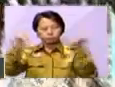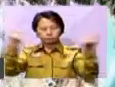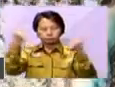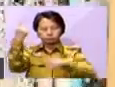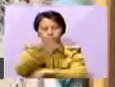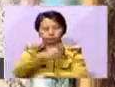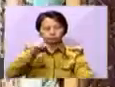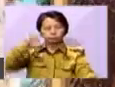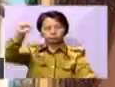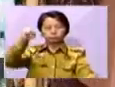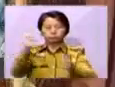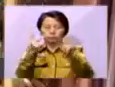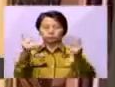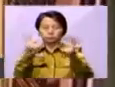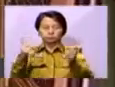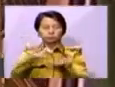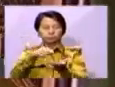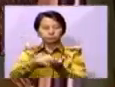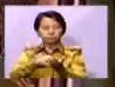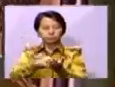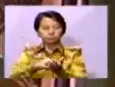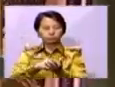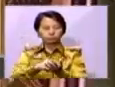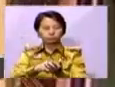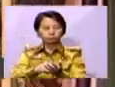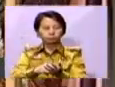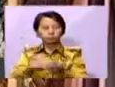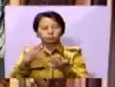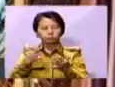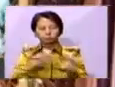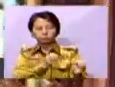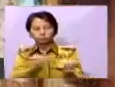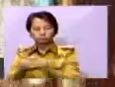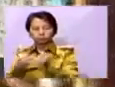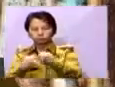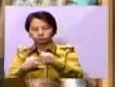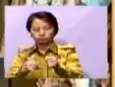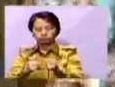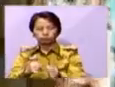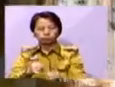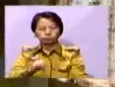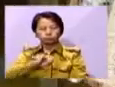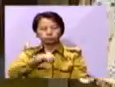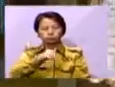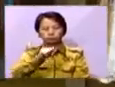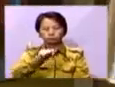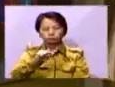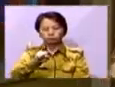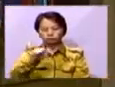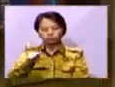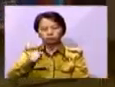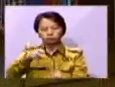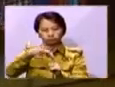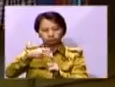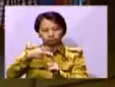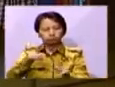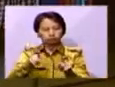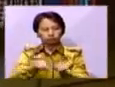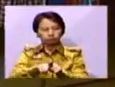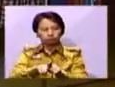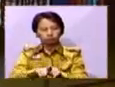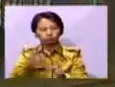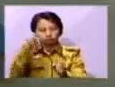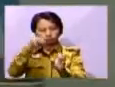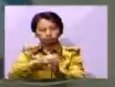Hari Kemerdekaan Khamis ini. Acara simbolik tahunan Anjuran Jabatan Hal Ehwal Khas Jasa Pulau Pinang ini turut